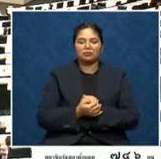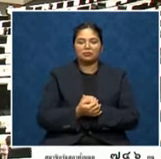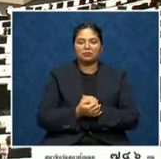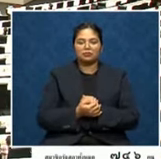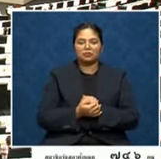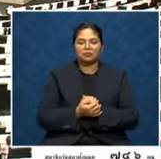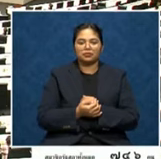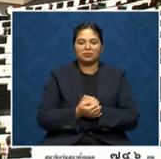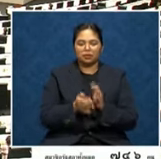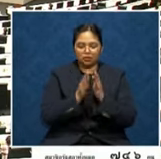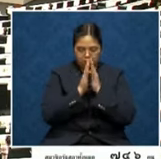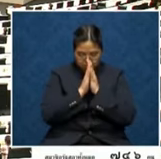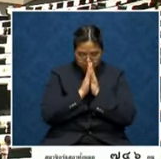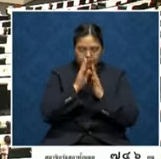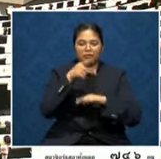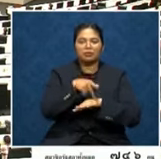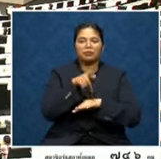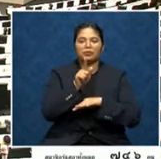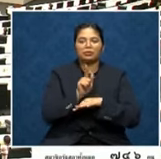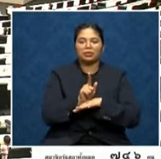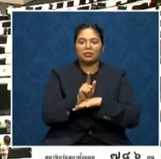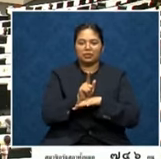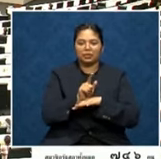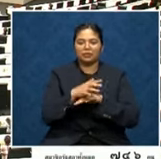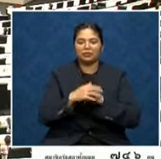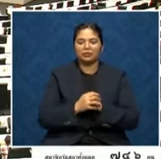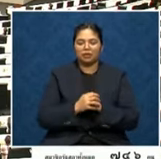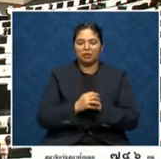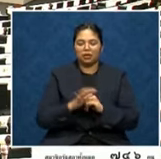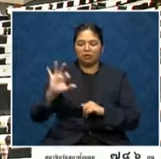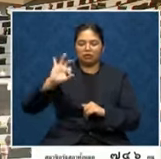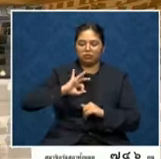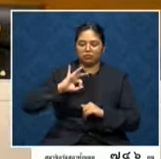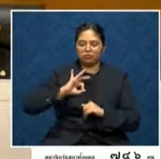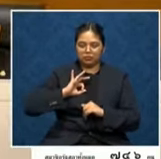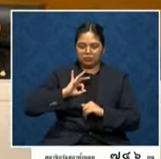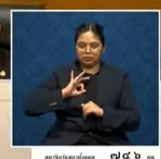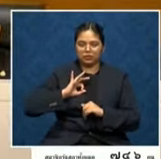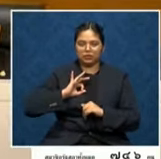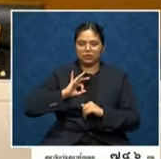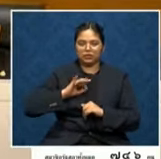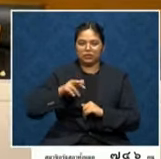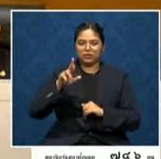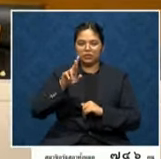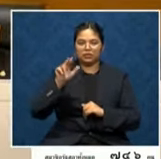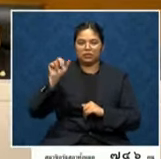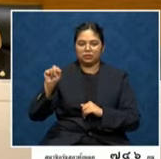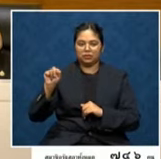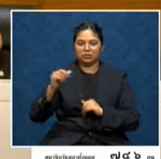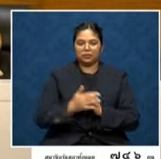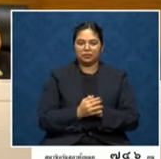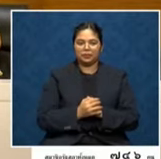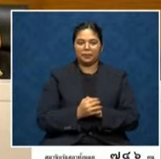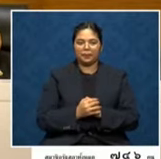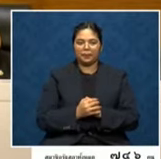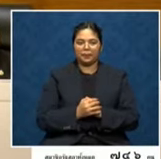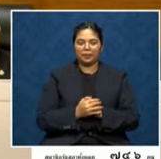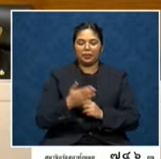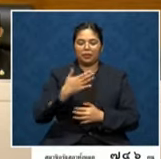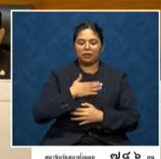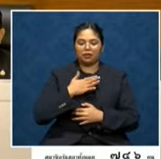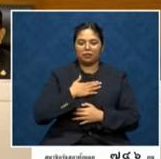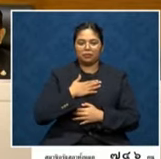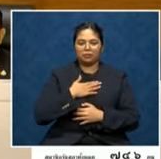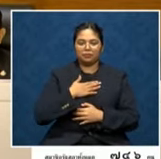กราบเรียนท่านประธานรัฐสภาและเพื่อนสมาชิกรัฐสภาที่เคารพทุกท่านครับกระผ